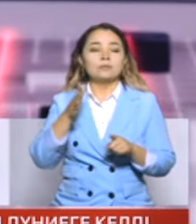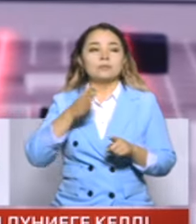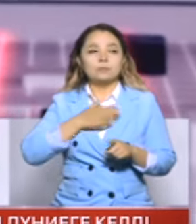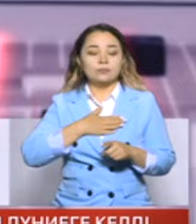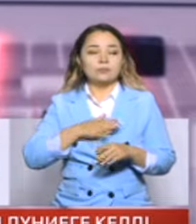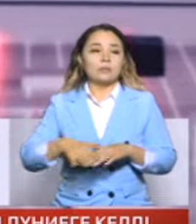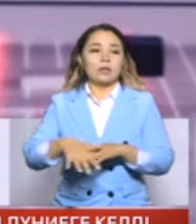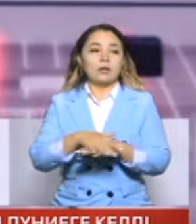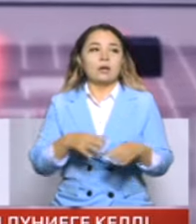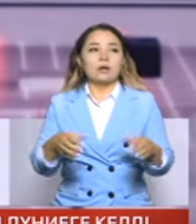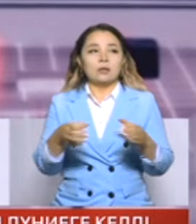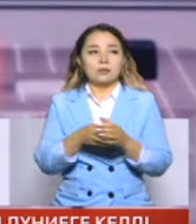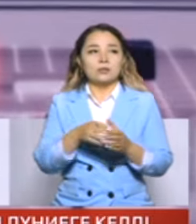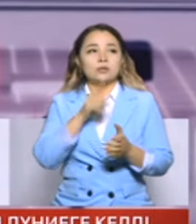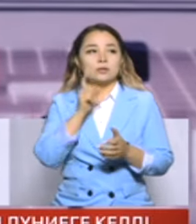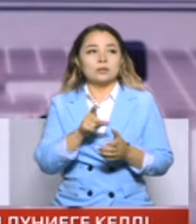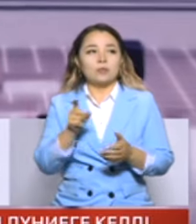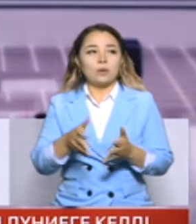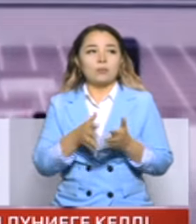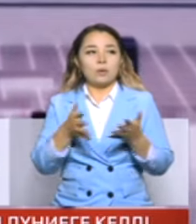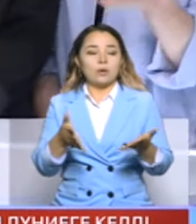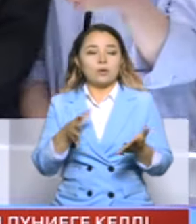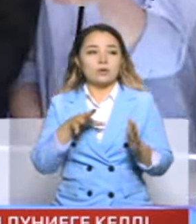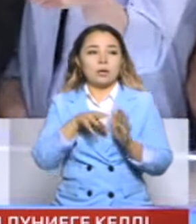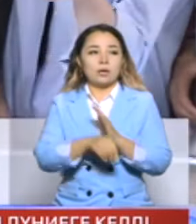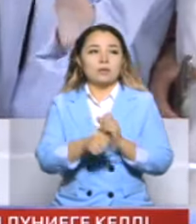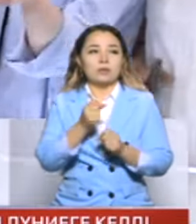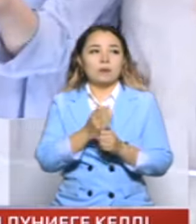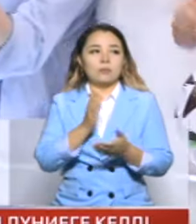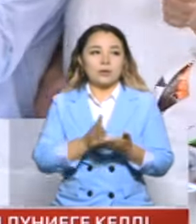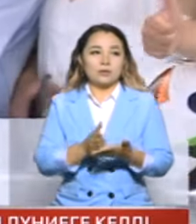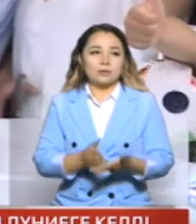Біздің аудитория жастар қазір көп қосылып жатыр.